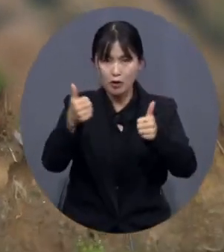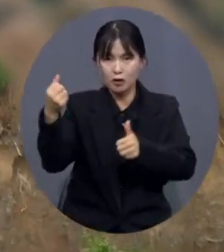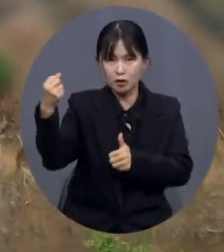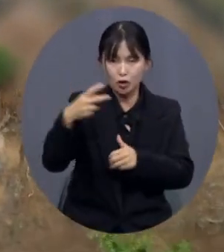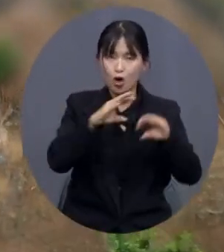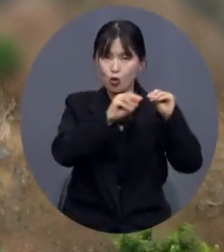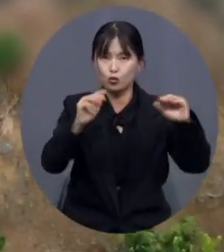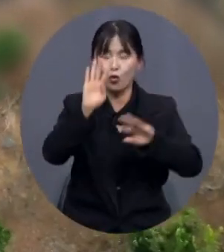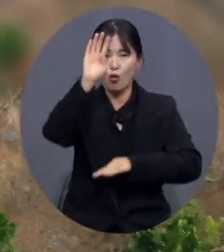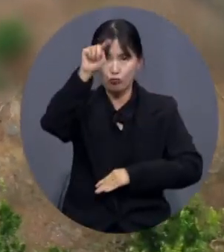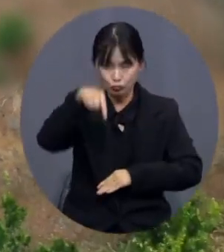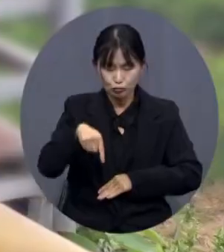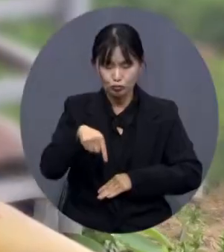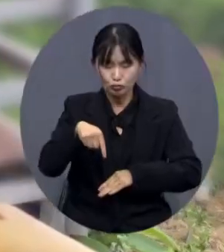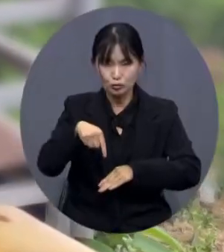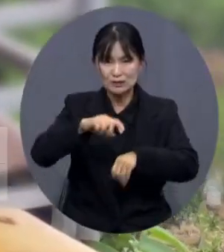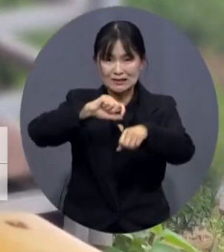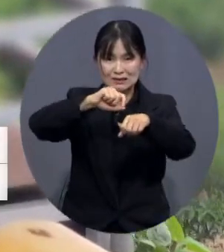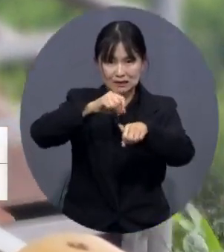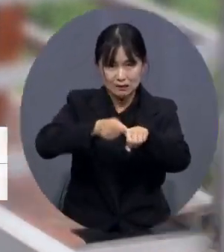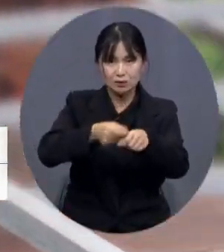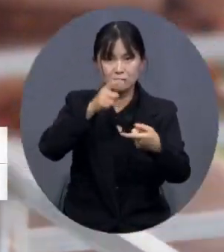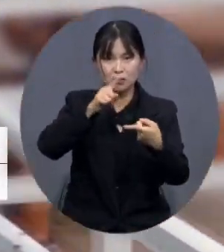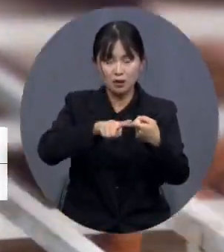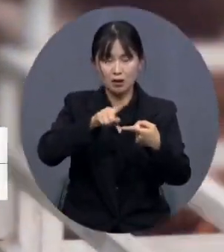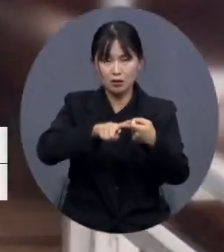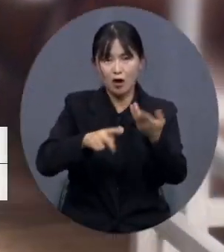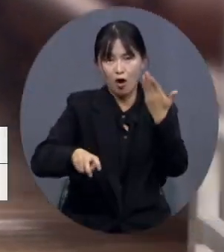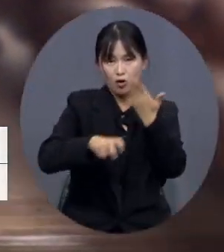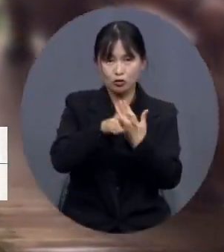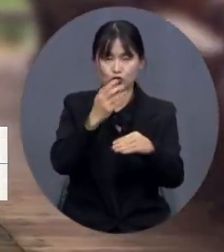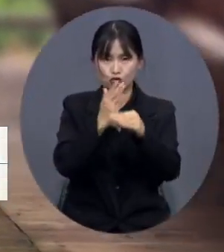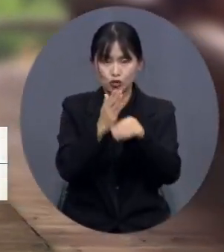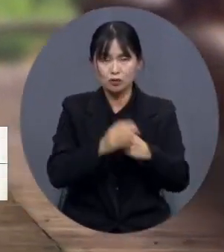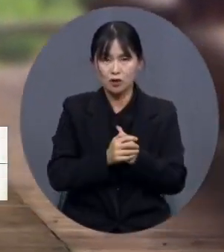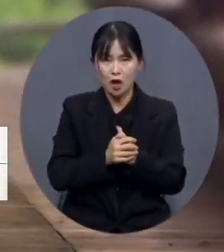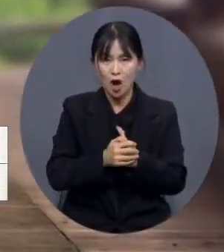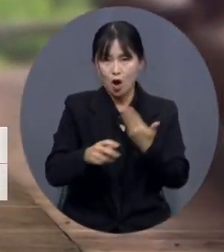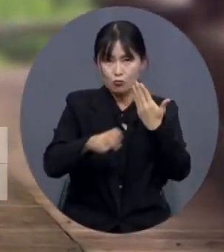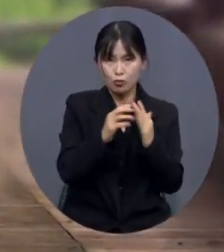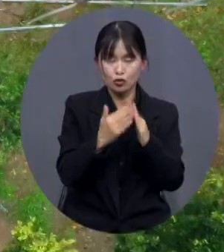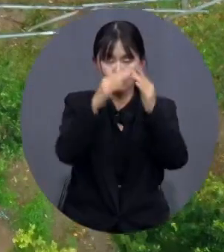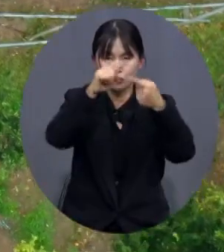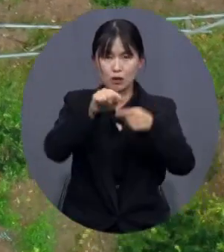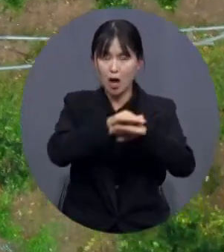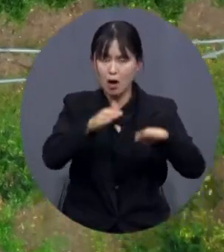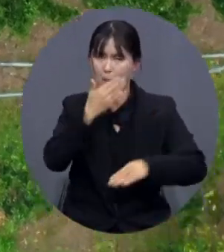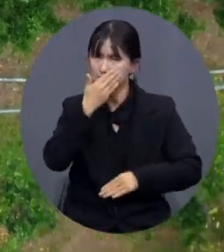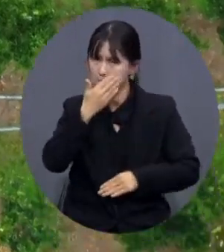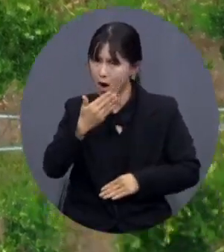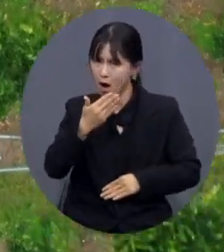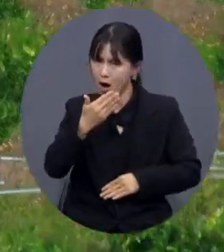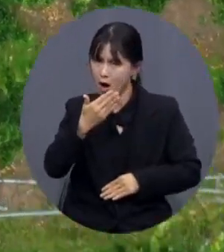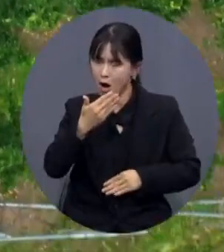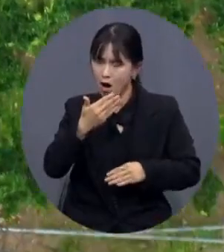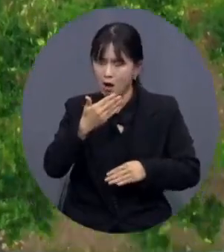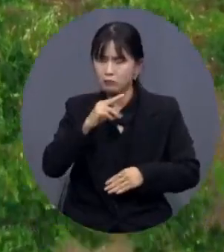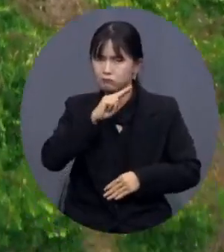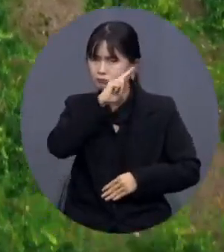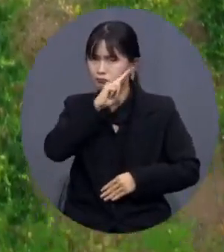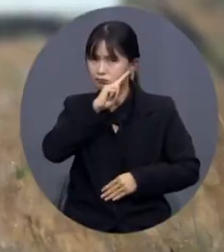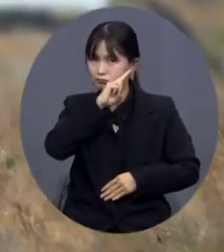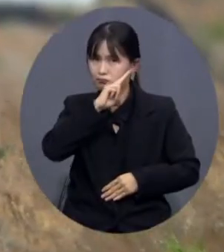지침까지 어기고 있습니다 과연 제주도가 보전 지역에 불법 건축물을 해결할 의지가 있는 것인지 의문이